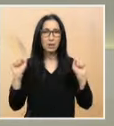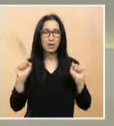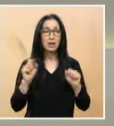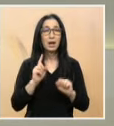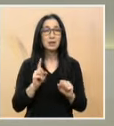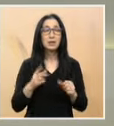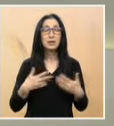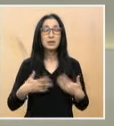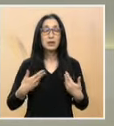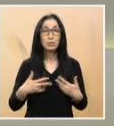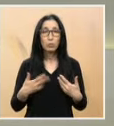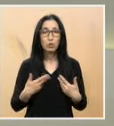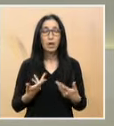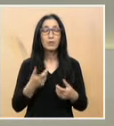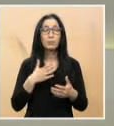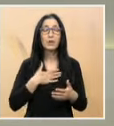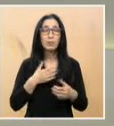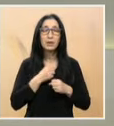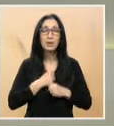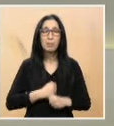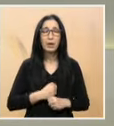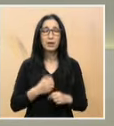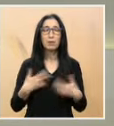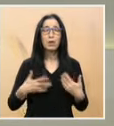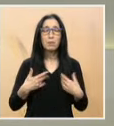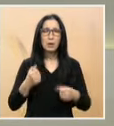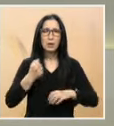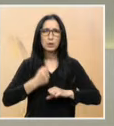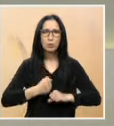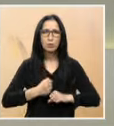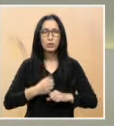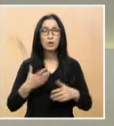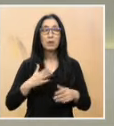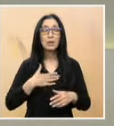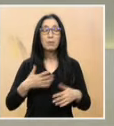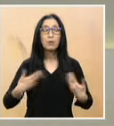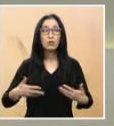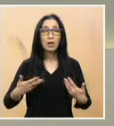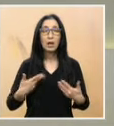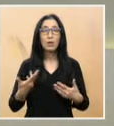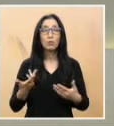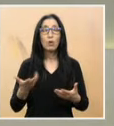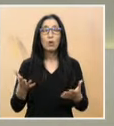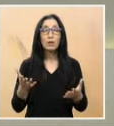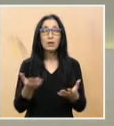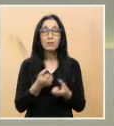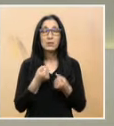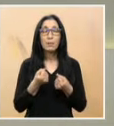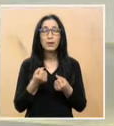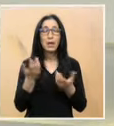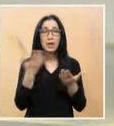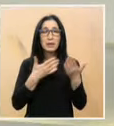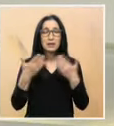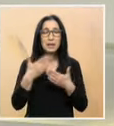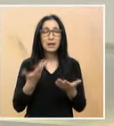гимназия. Аз бих им пожелала да имат търпението, да имат настойчивостта, да имат желанието за овладяване на знания, които